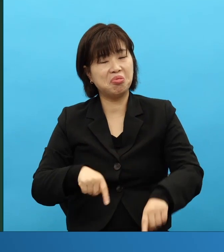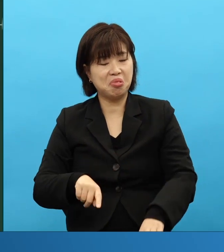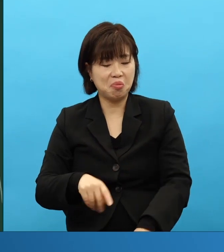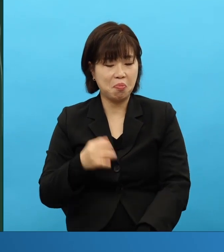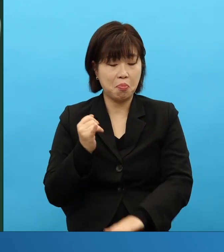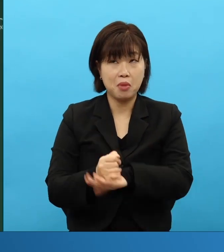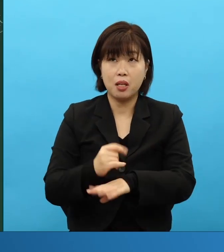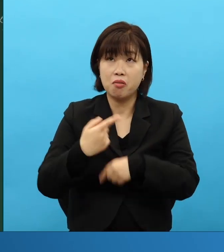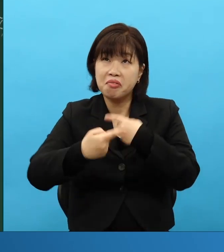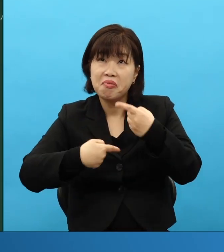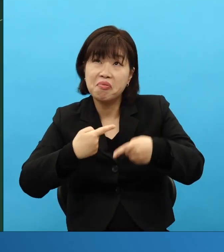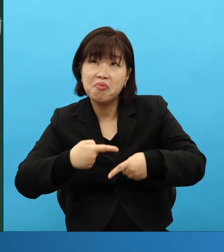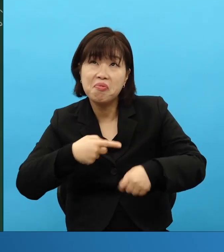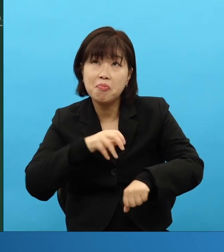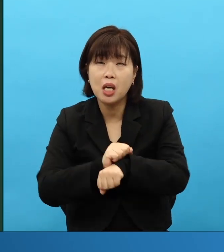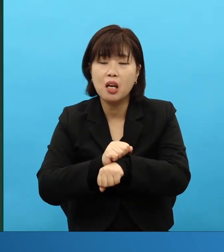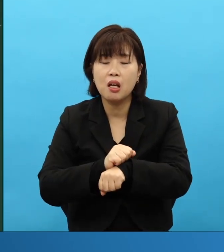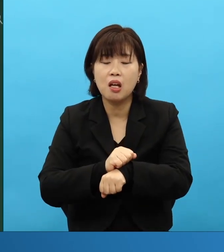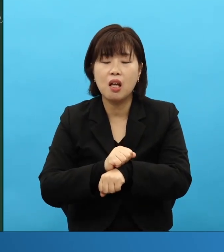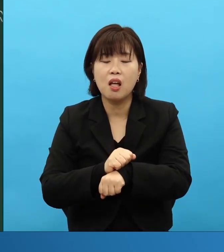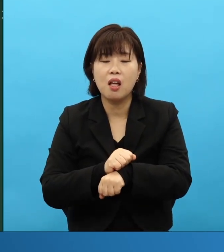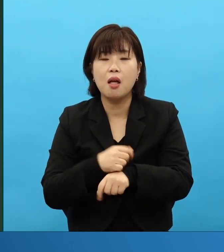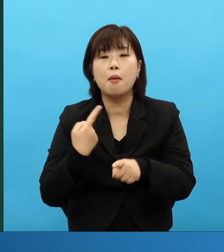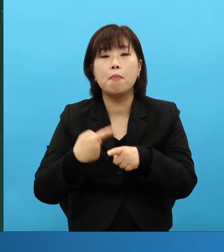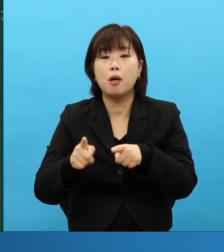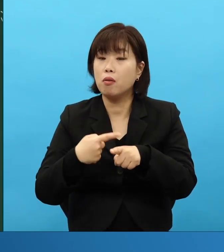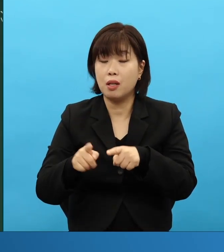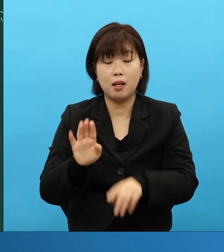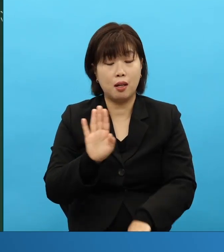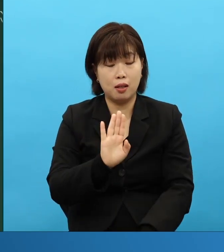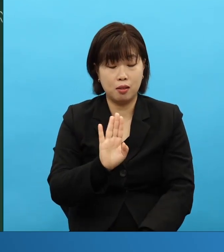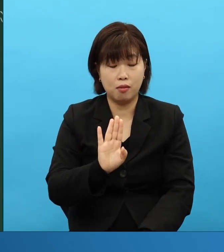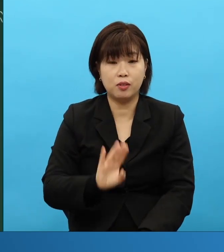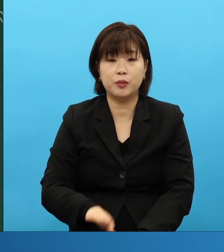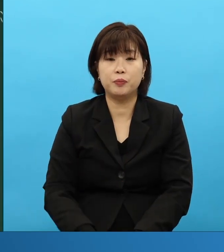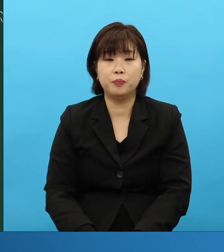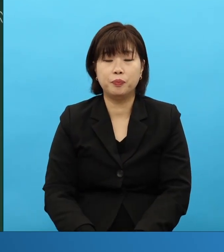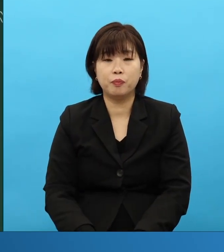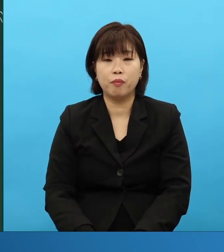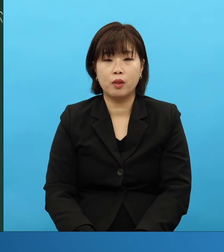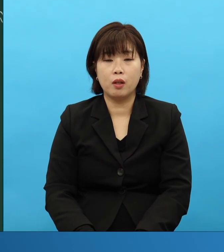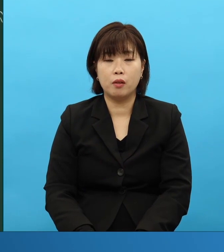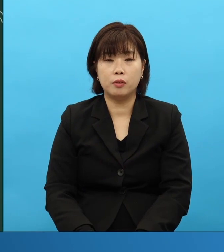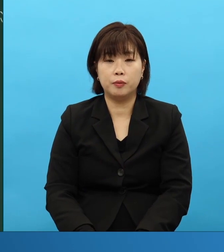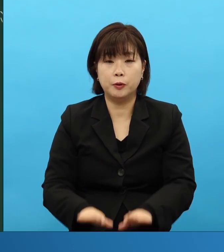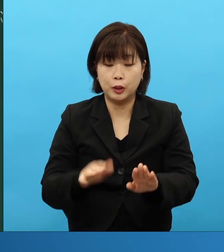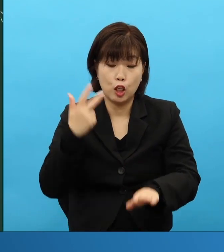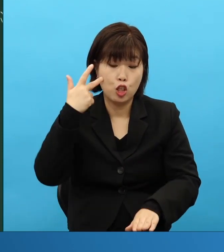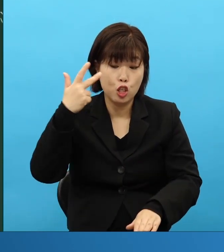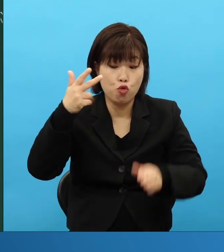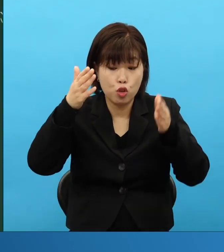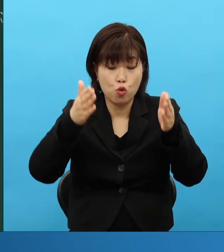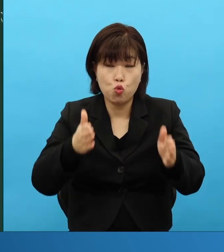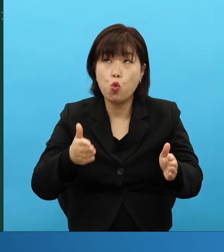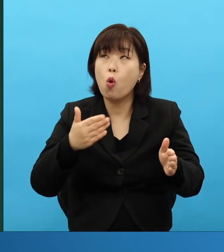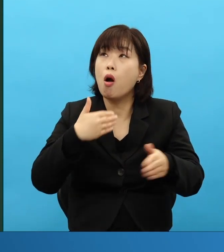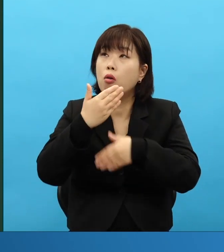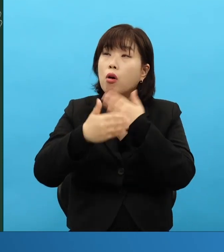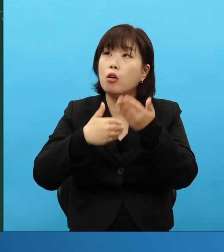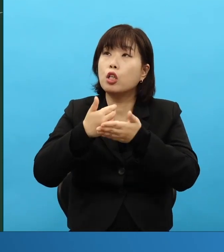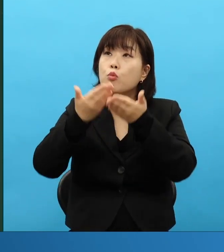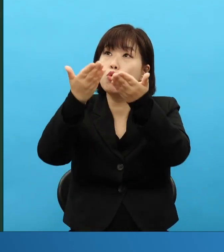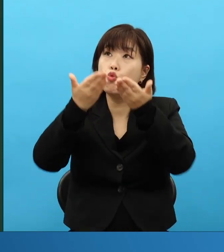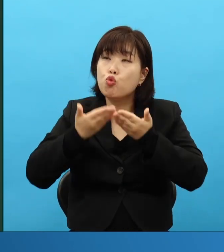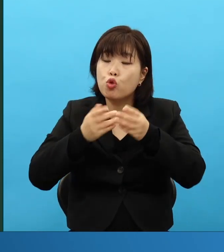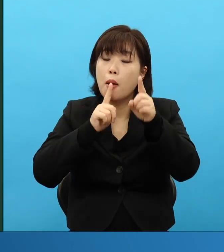the teacher explains it or not, but what is given to you. 내일 예배 드릴 때 하나님이 이번 주일에 목사님을 통해서 강단에 어떤 것을 표현하시는가.